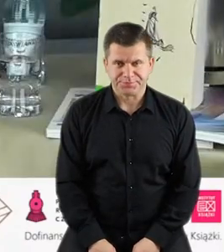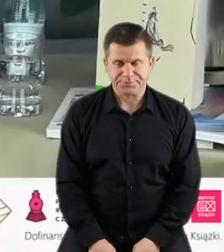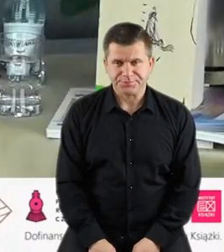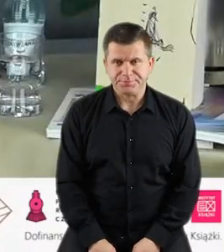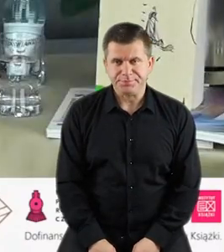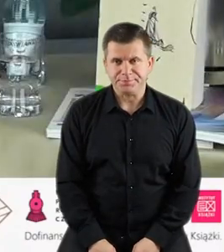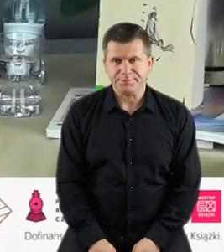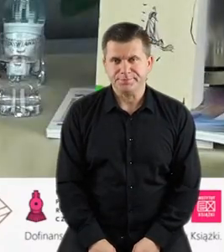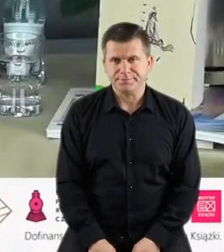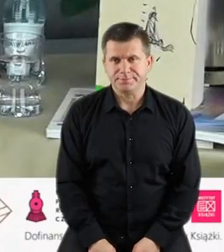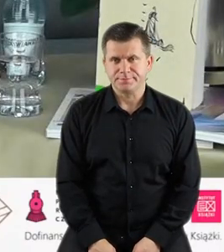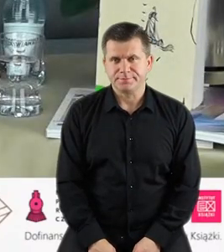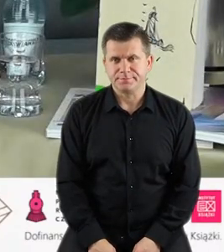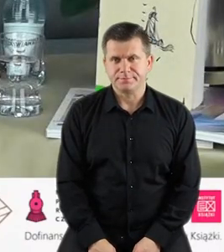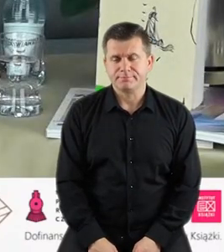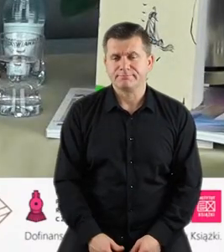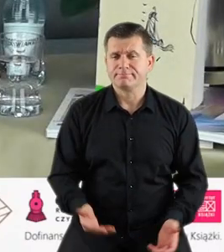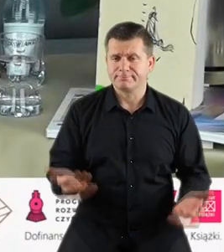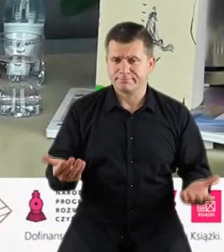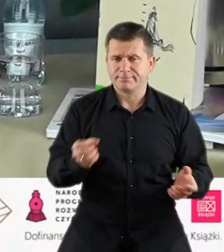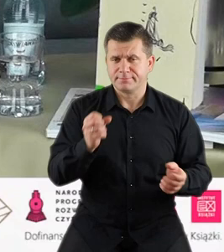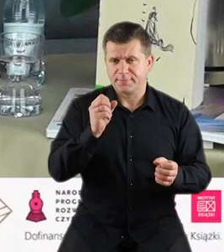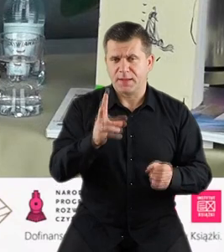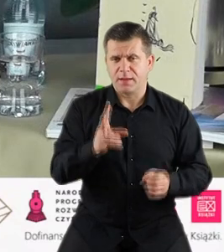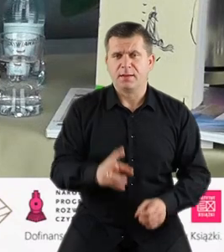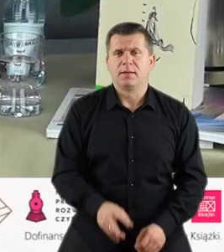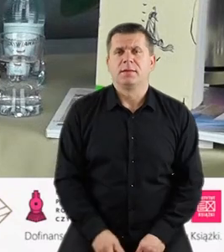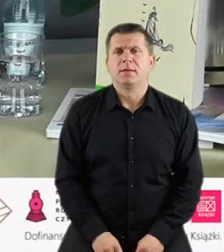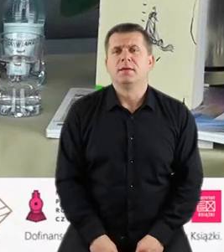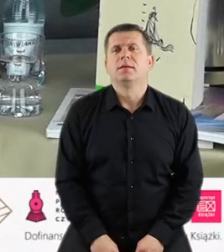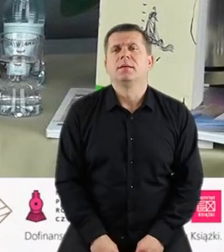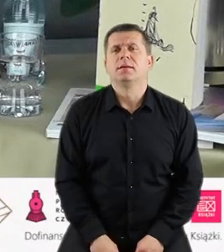No tak, rzeczywiście motywem przewodnim